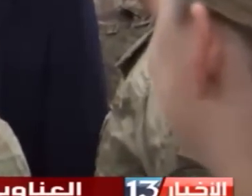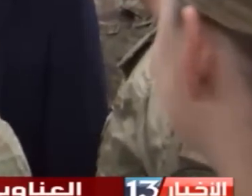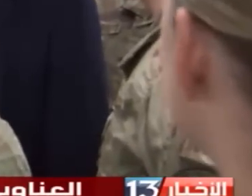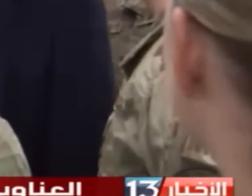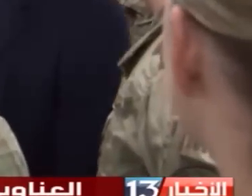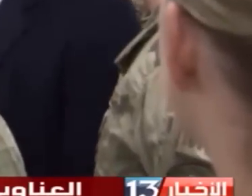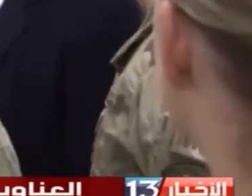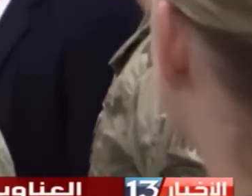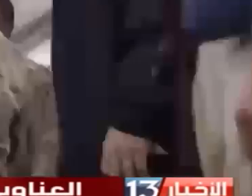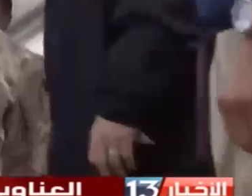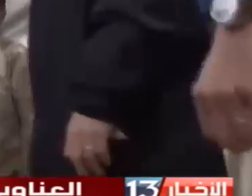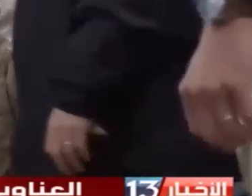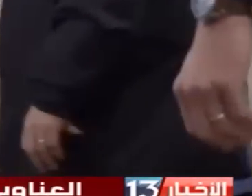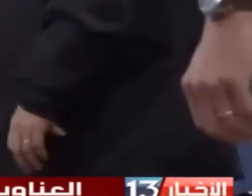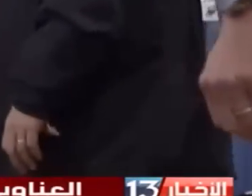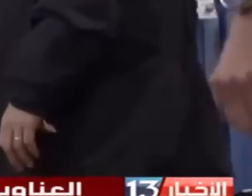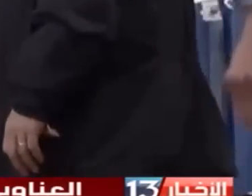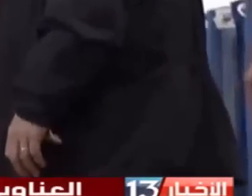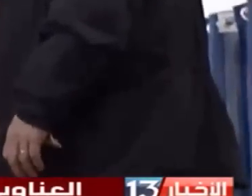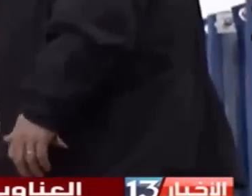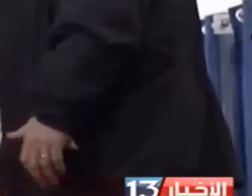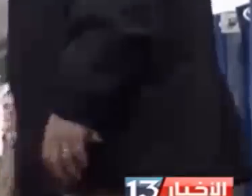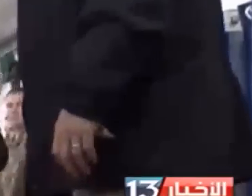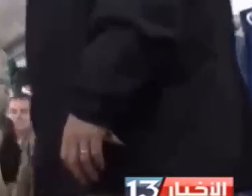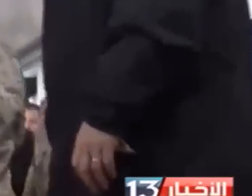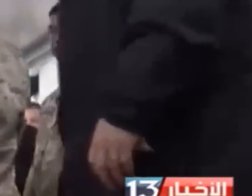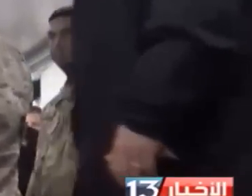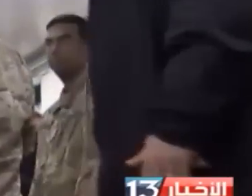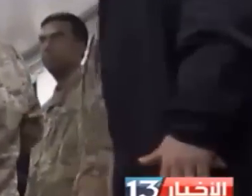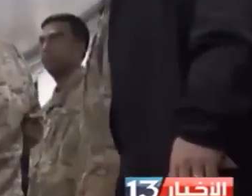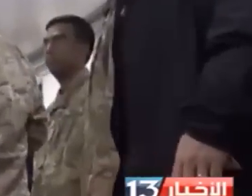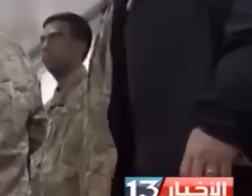التي يعتبرونها انتهاكا للسيادة العراقية.